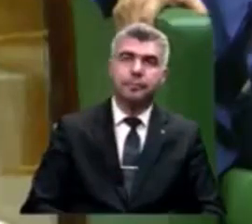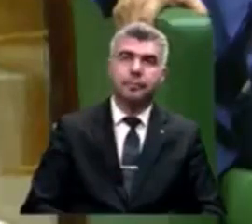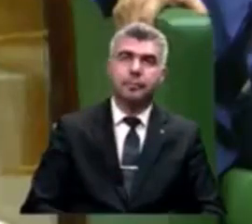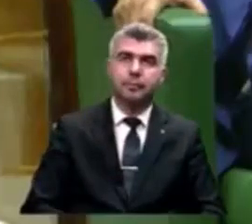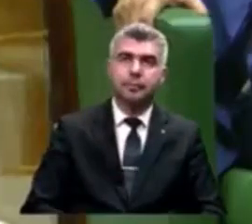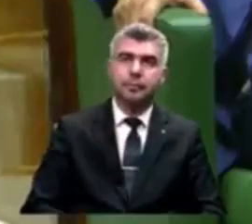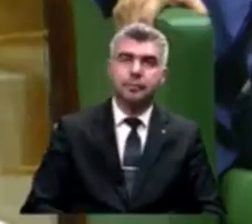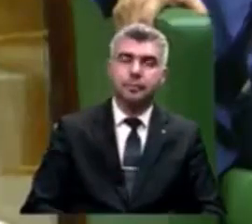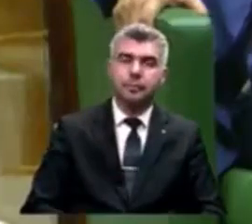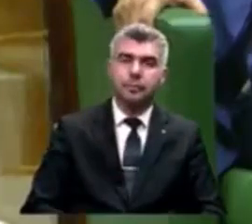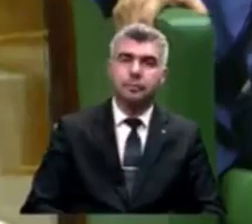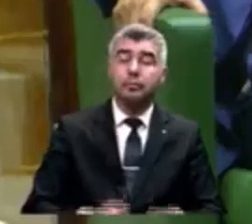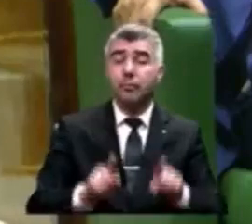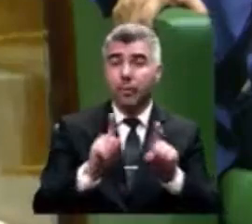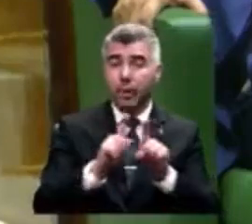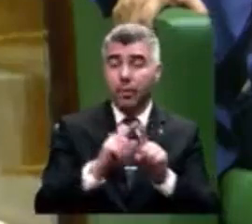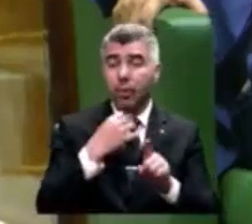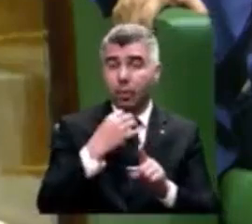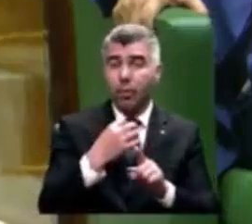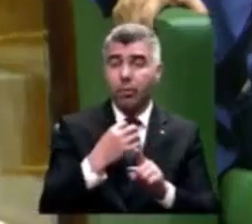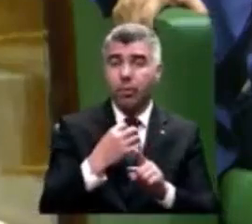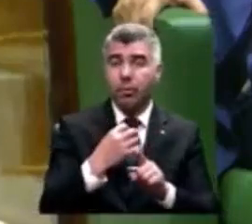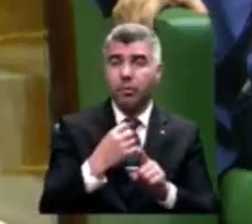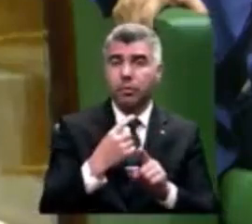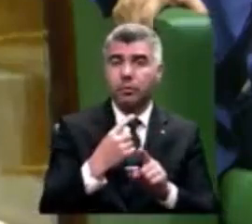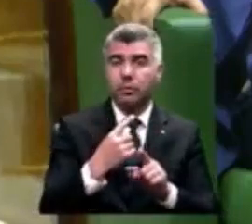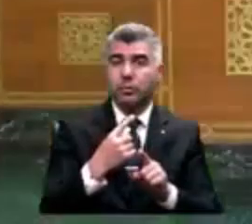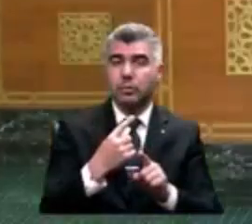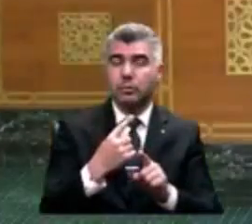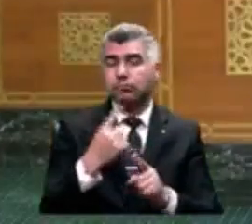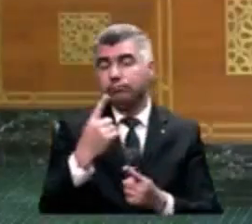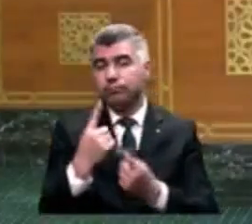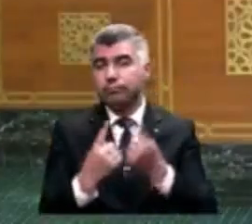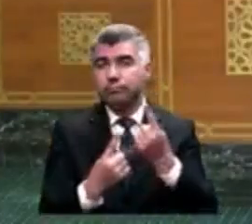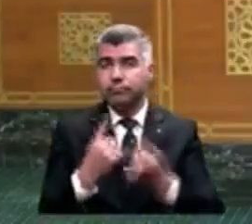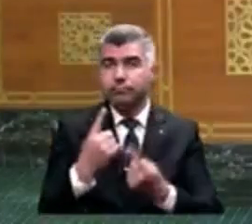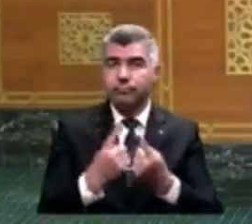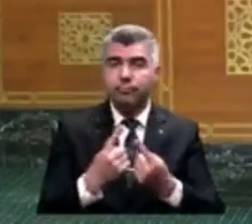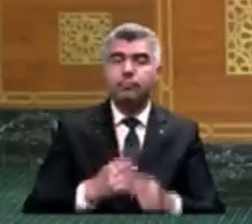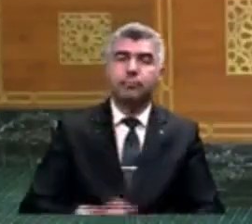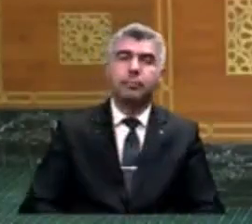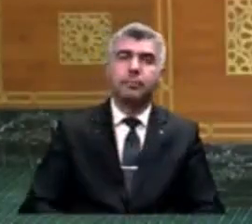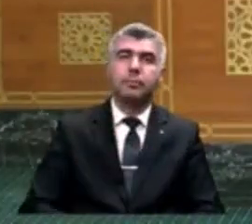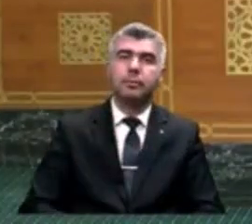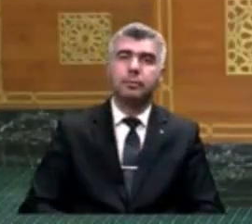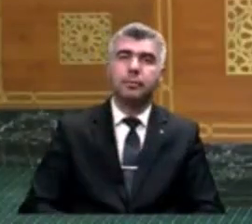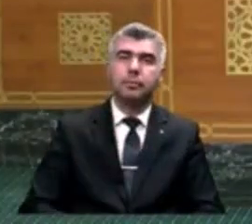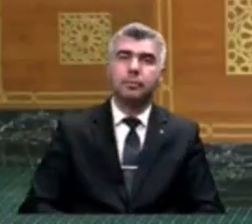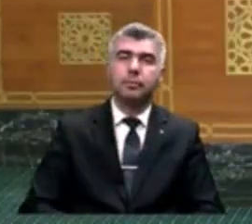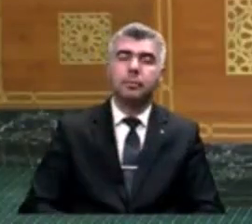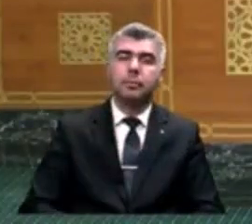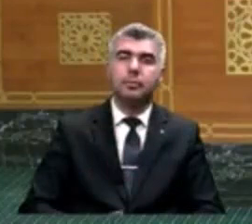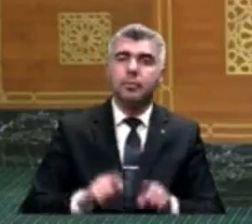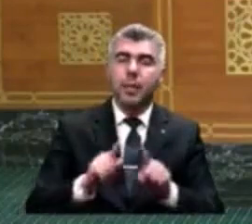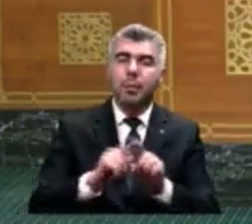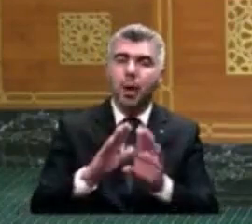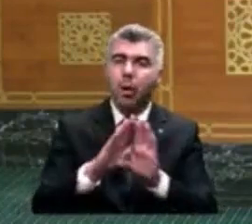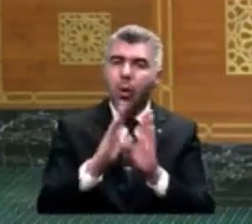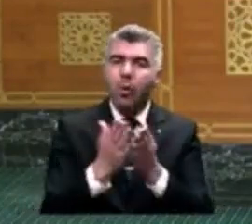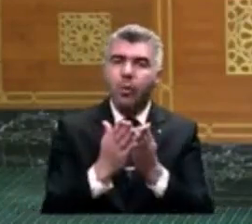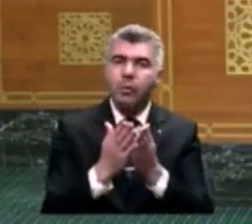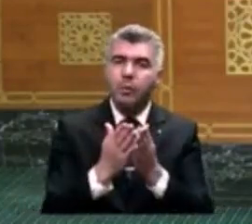وهذا هنا فين البعض يمكن ما تيعطيوش